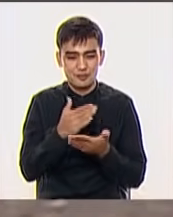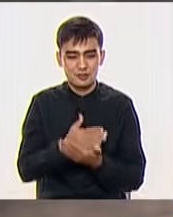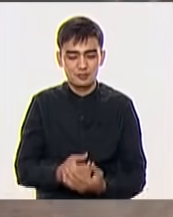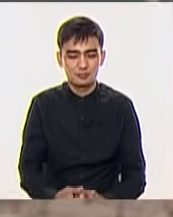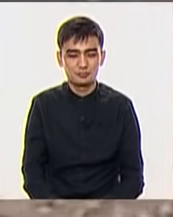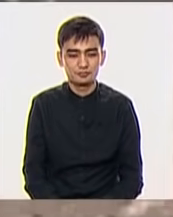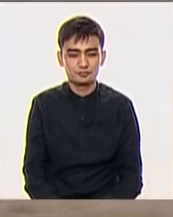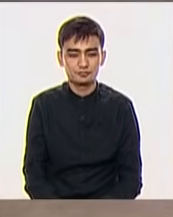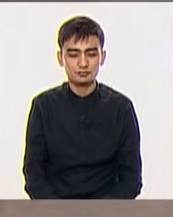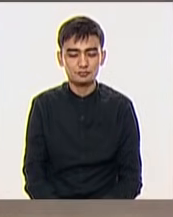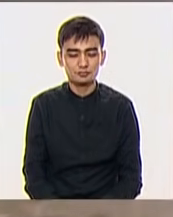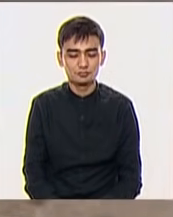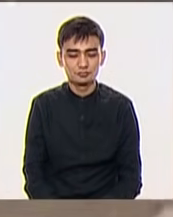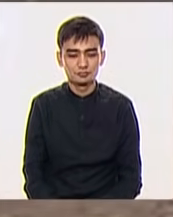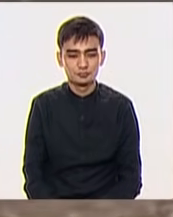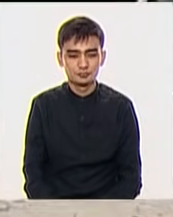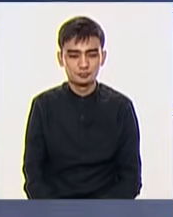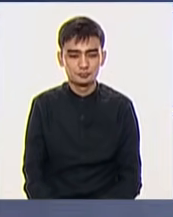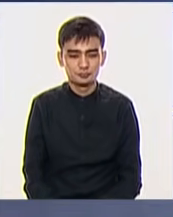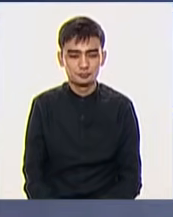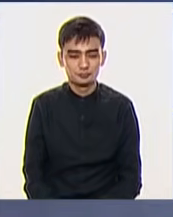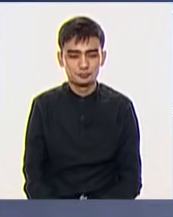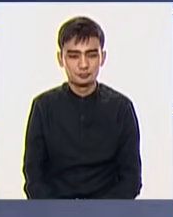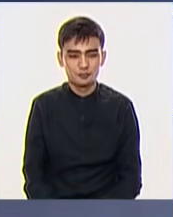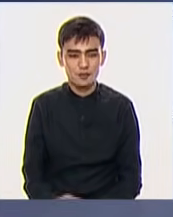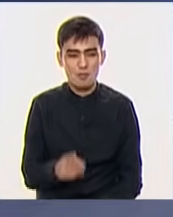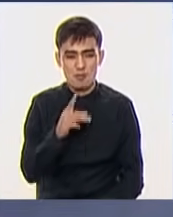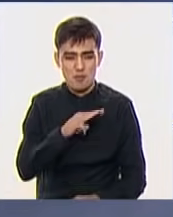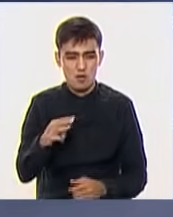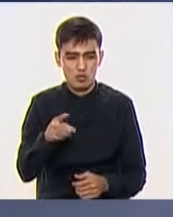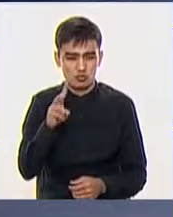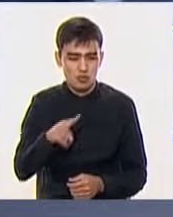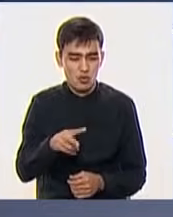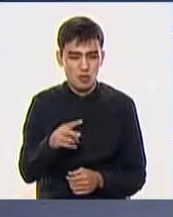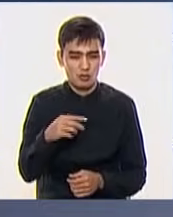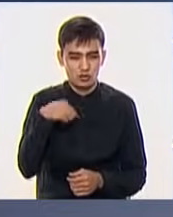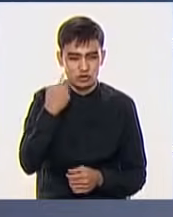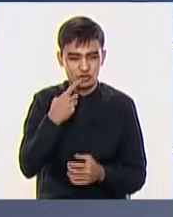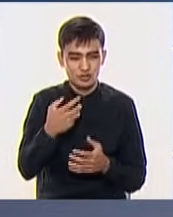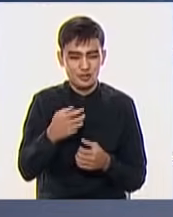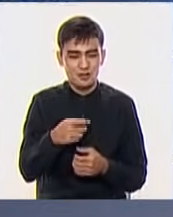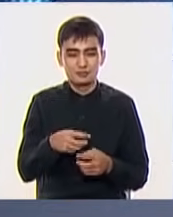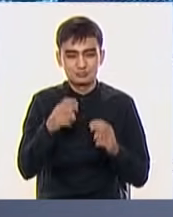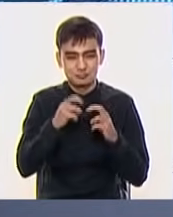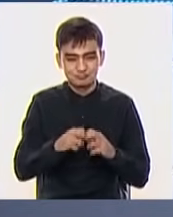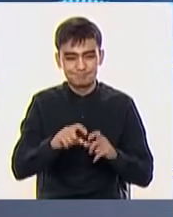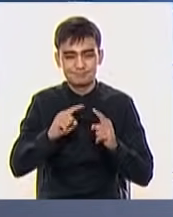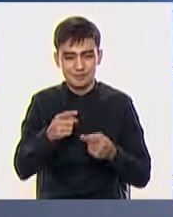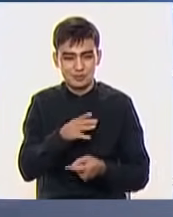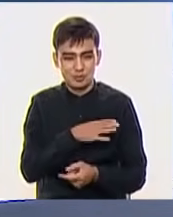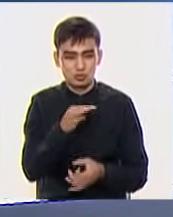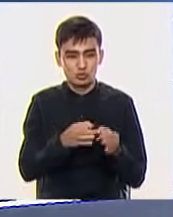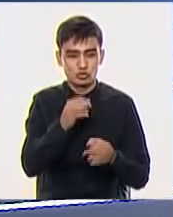Информбюро. Восточно-Казахстанская область. Миллионы долларов наличными. Обыск и задержание